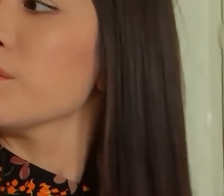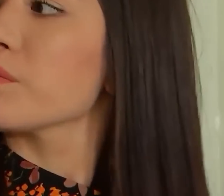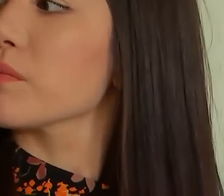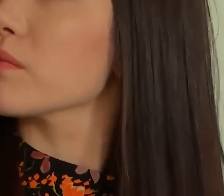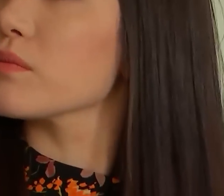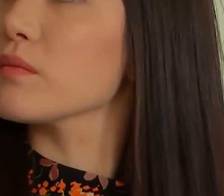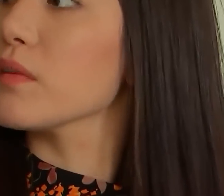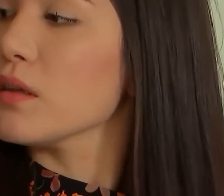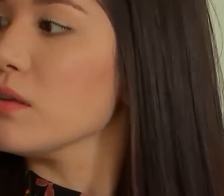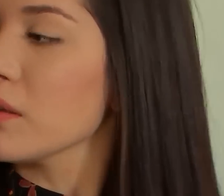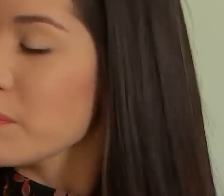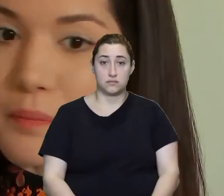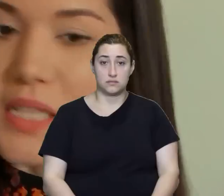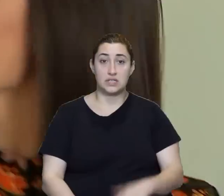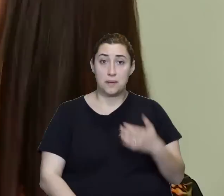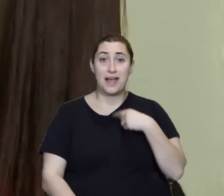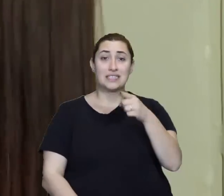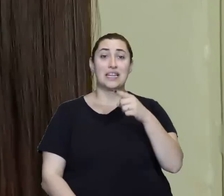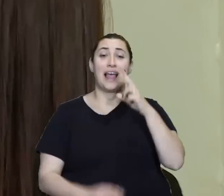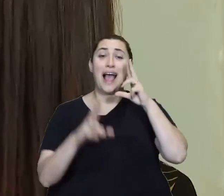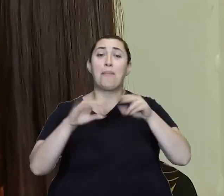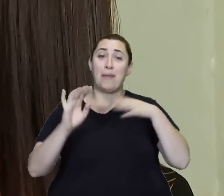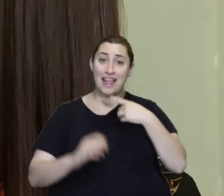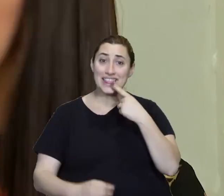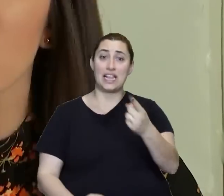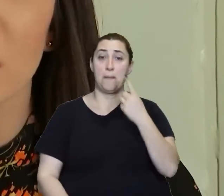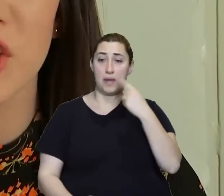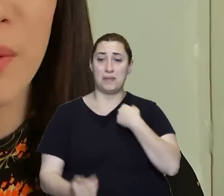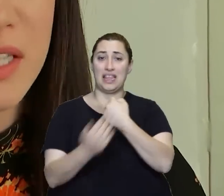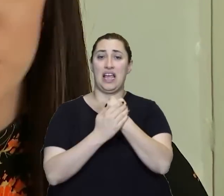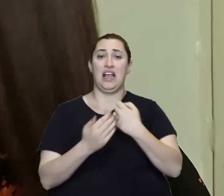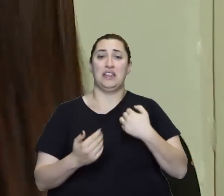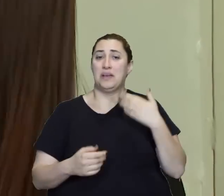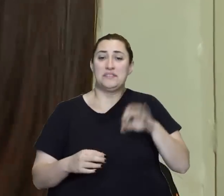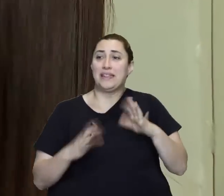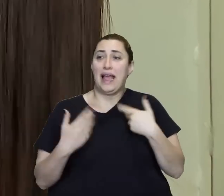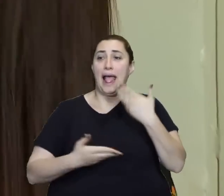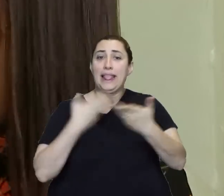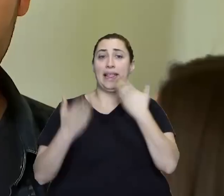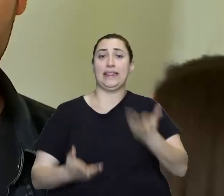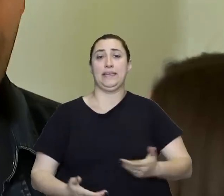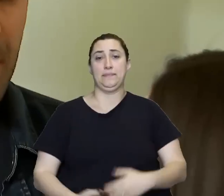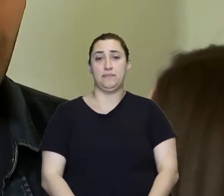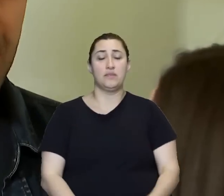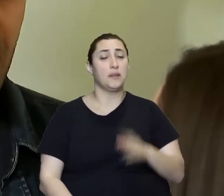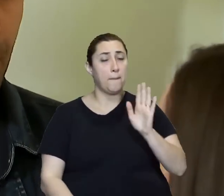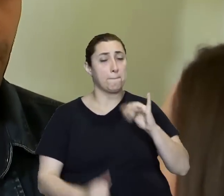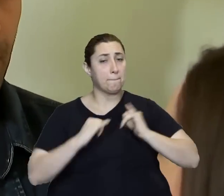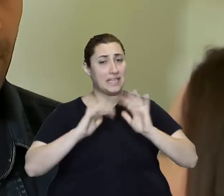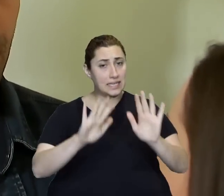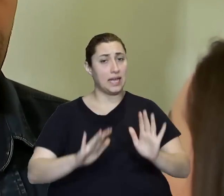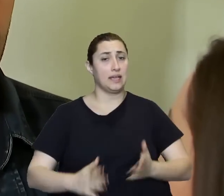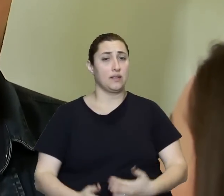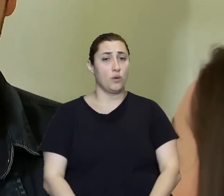Zehra arkasını dönünce yüz yüze geldiler. Ben sana kalmamanı söylemiştim. Bak yakalandık işte, ben nasıl açıklama yapacağım şimdi, ne diyeceğim? Tamam tamam, sakin